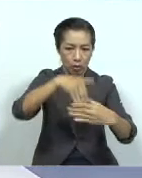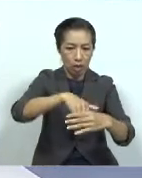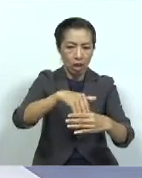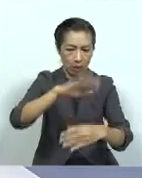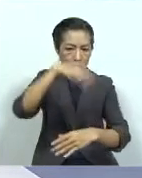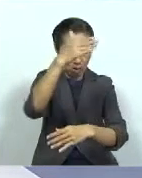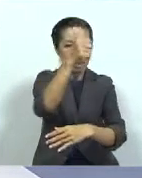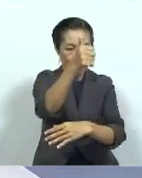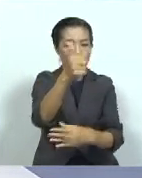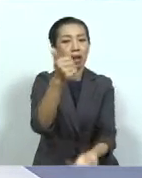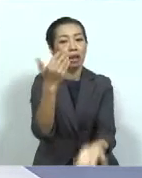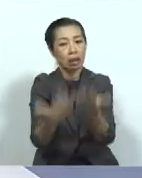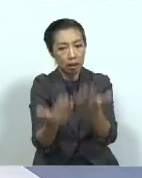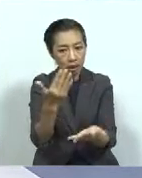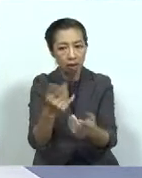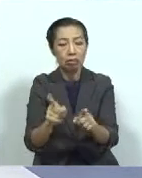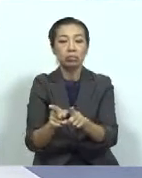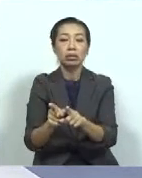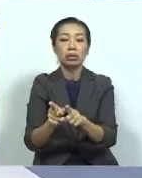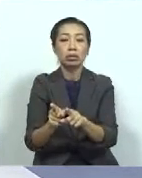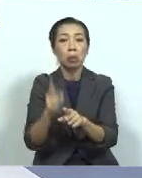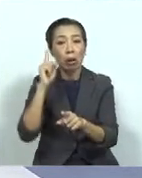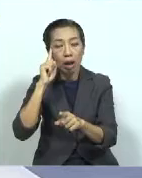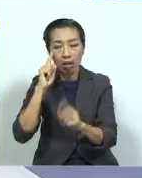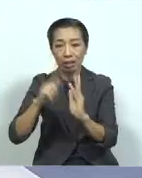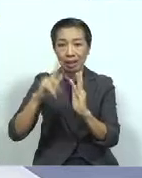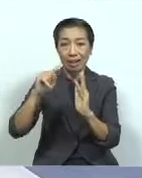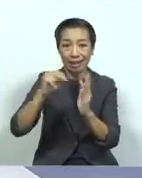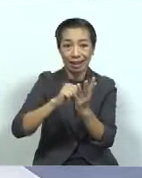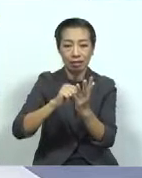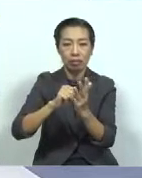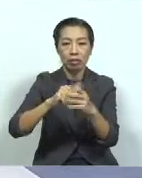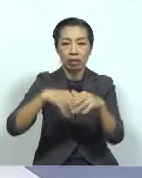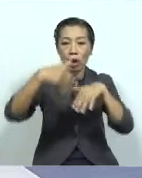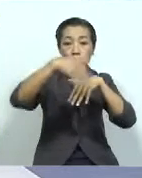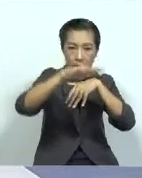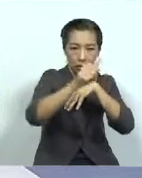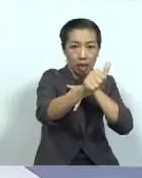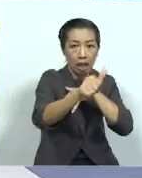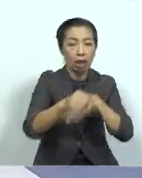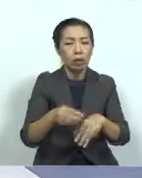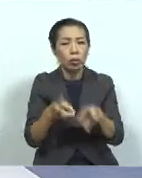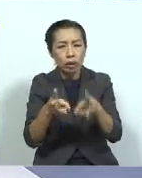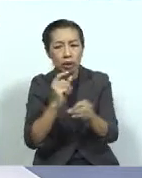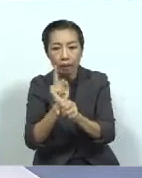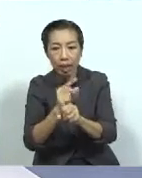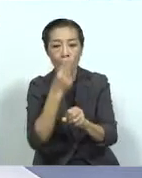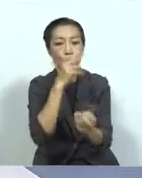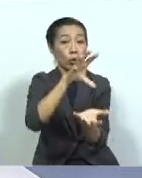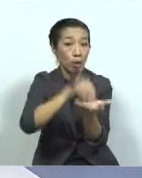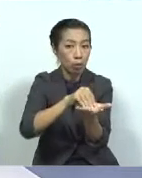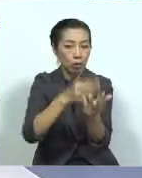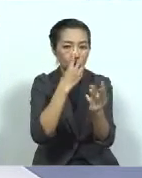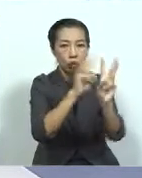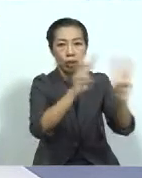าในเขตหรือว่าการใช้สิทธิ์เลือกตั้งนอกเขตทั้งในและต่างประเทศได้ง่ายๆเข้าไปดูข้อมูลต่างๆนะ